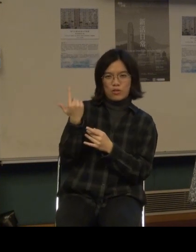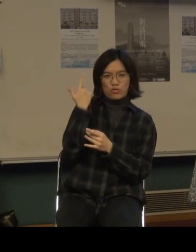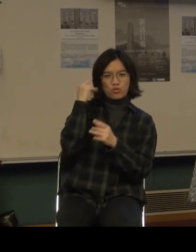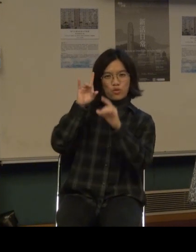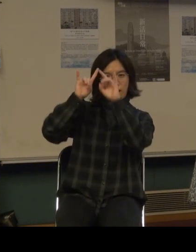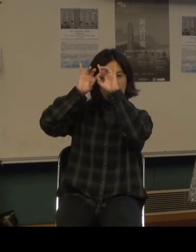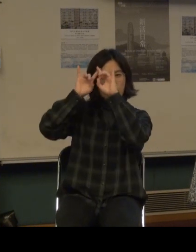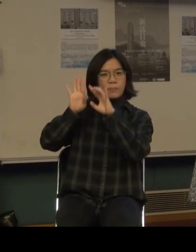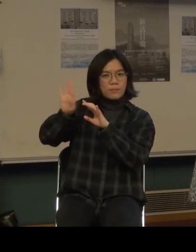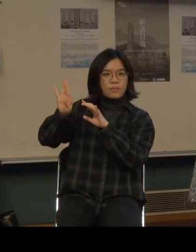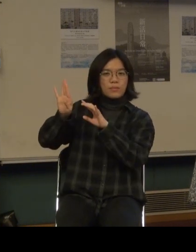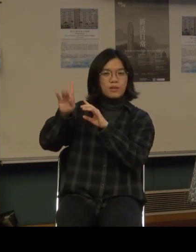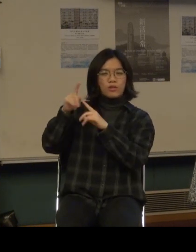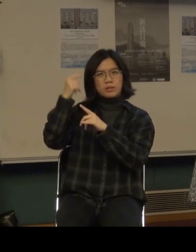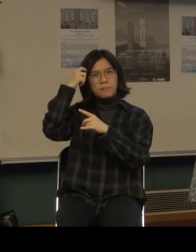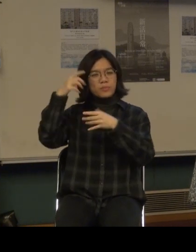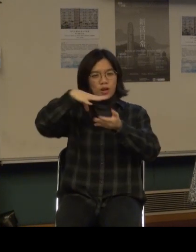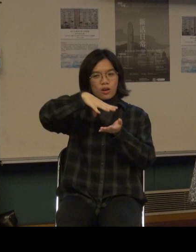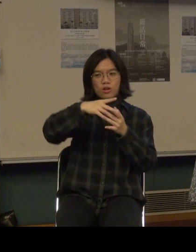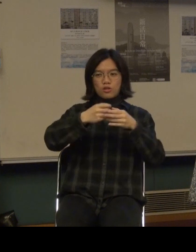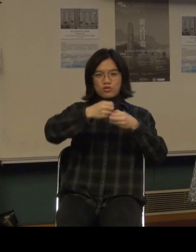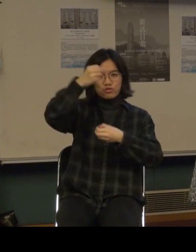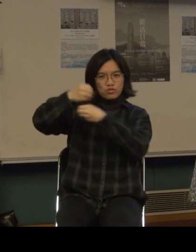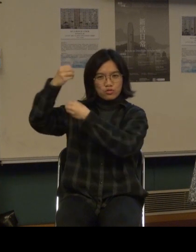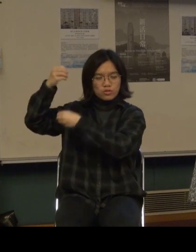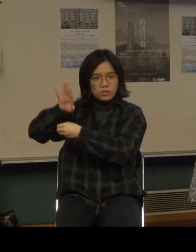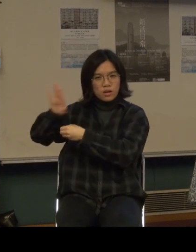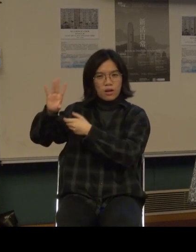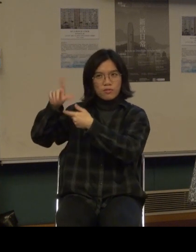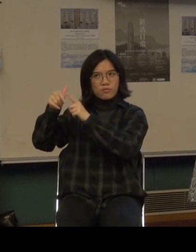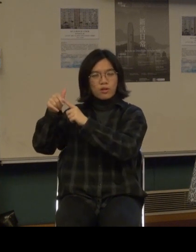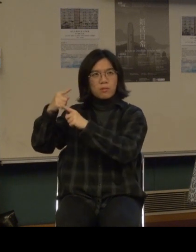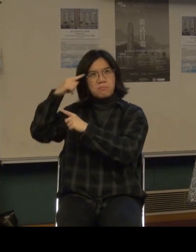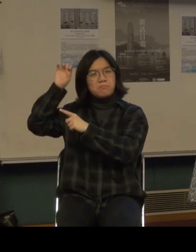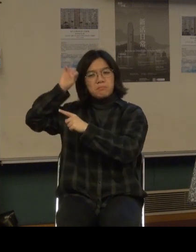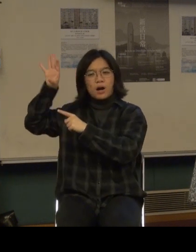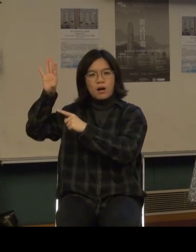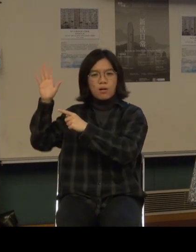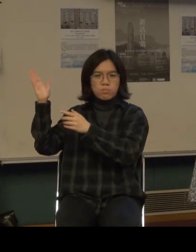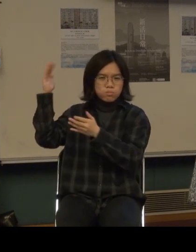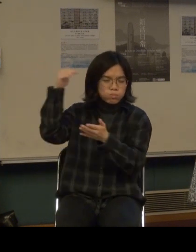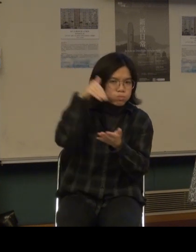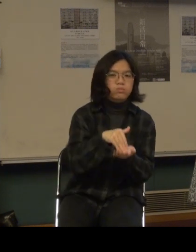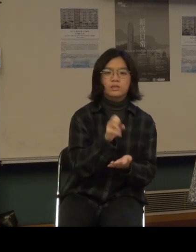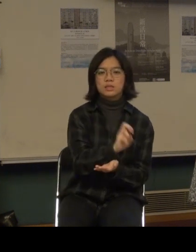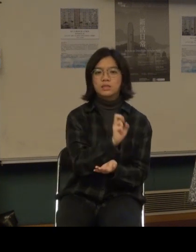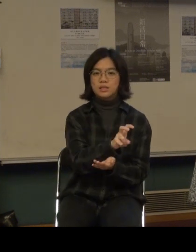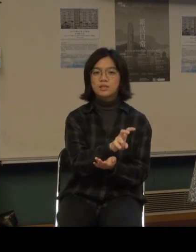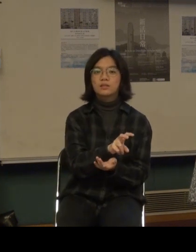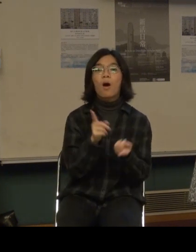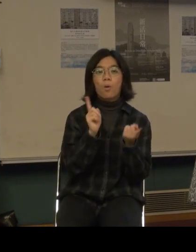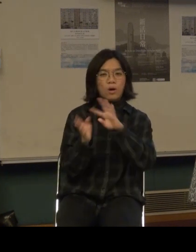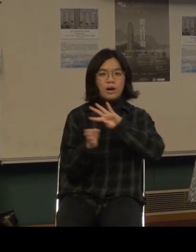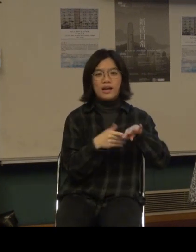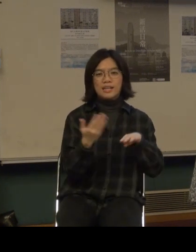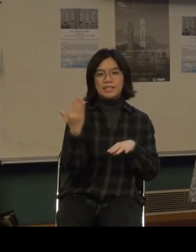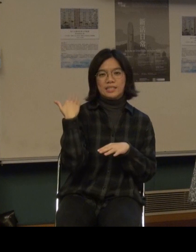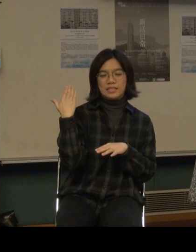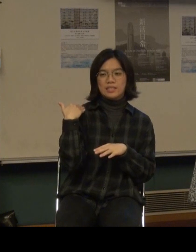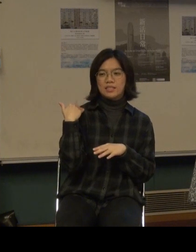式，一直咧佢哋都會用沿用呢啲咁嘅柱式。又或者喺古羅馬嘅時代發明咗喺呢一啲